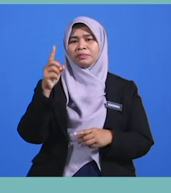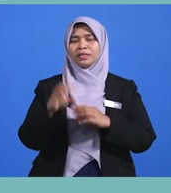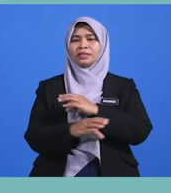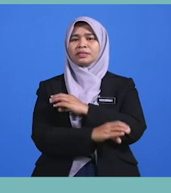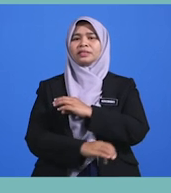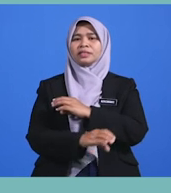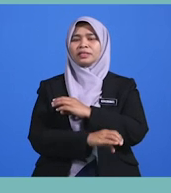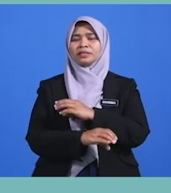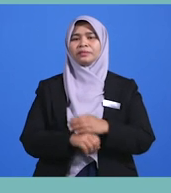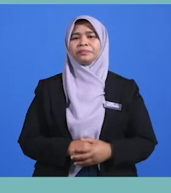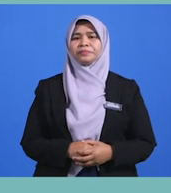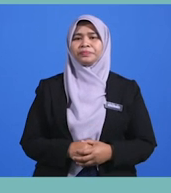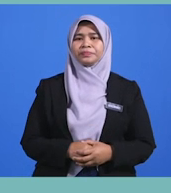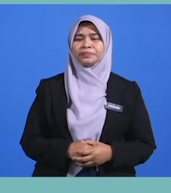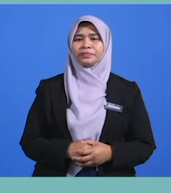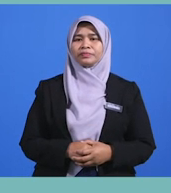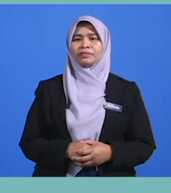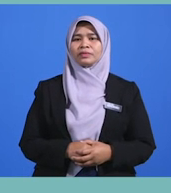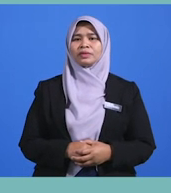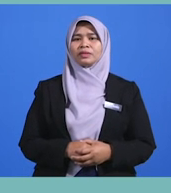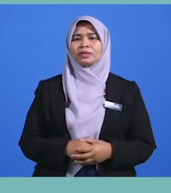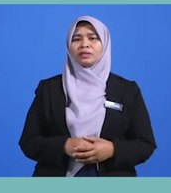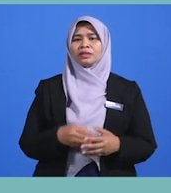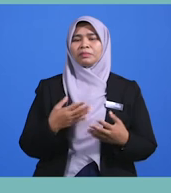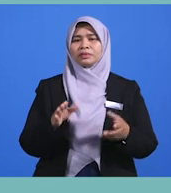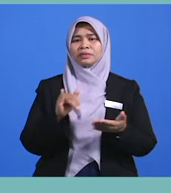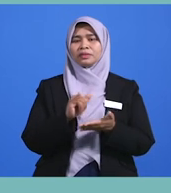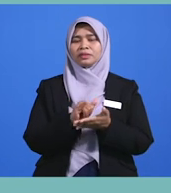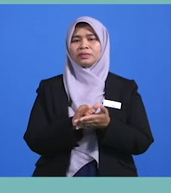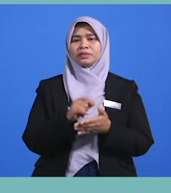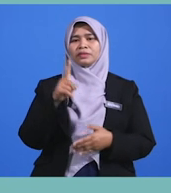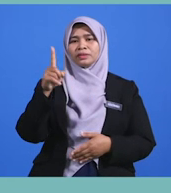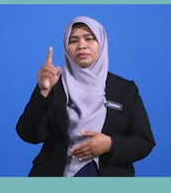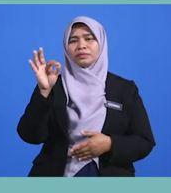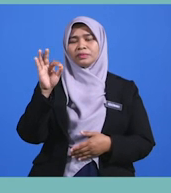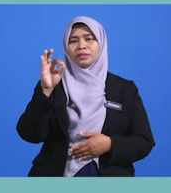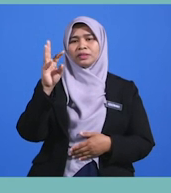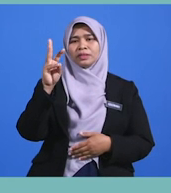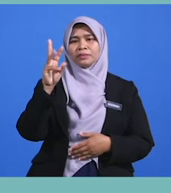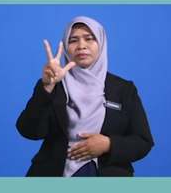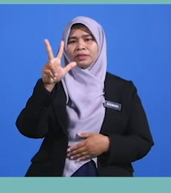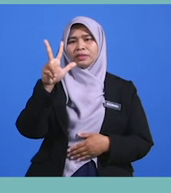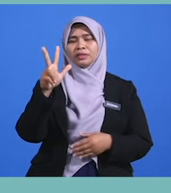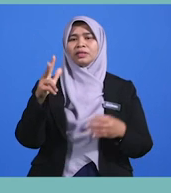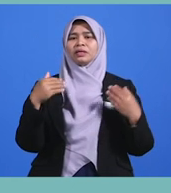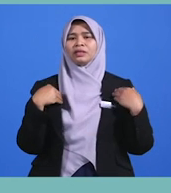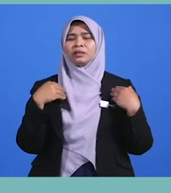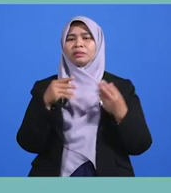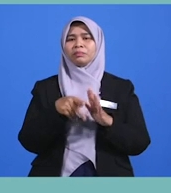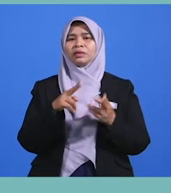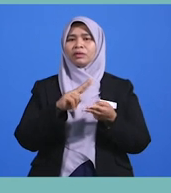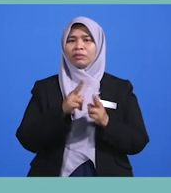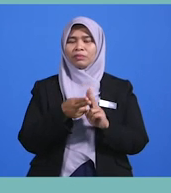Selain itu, beberapa perubahan ketara yang lain adalah dengan penambahan 5 kris